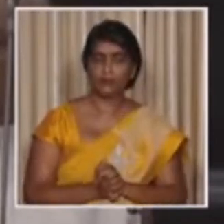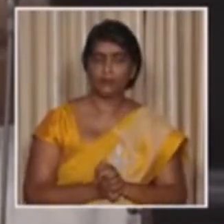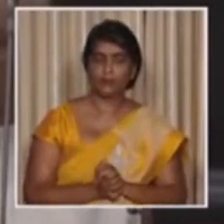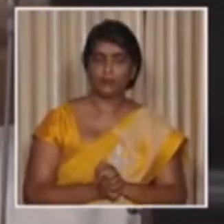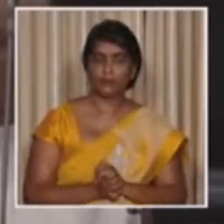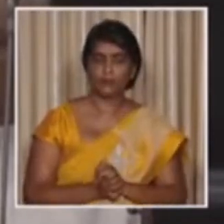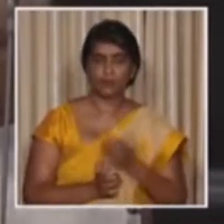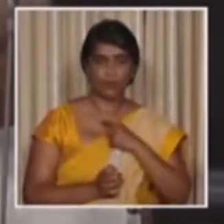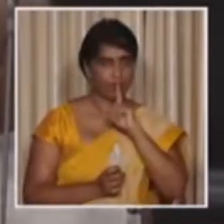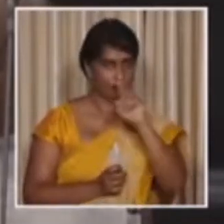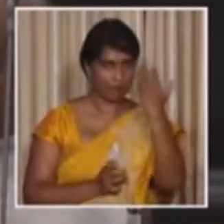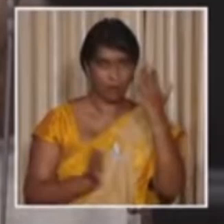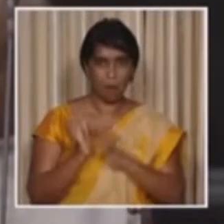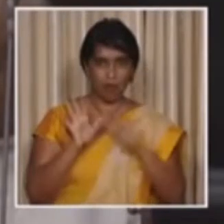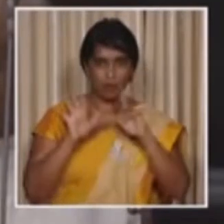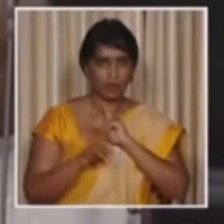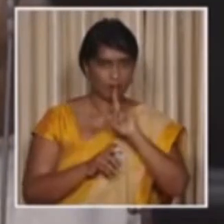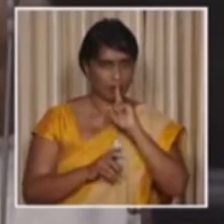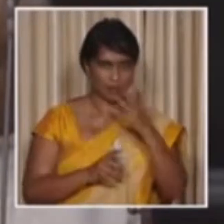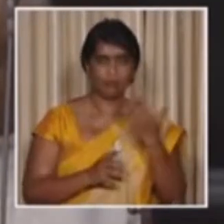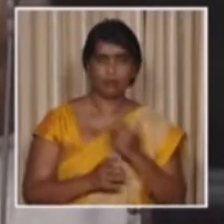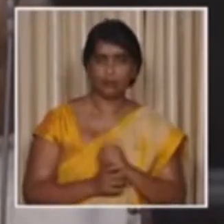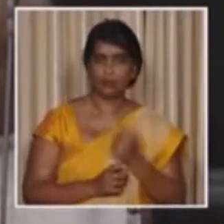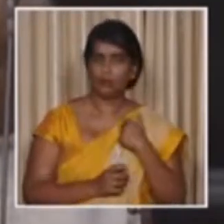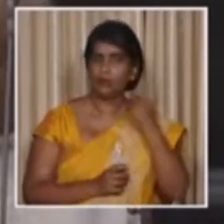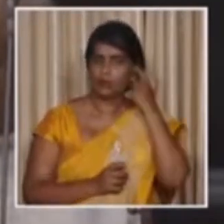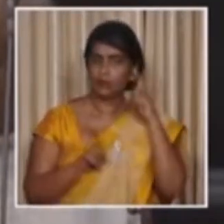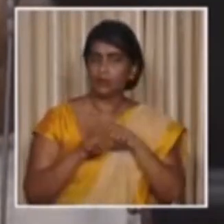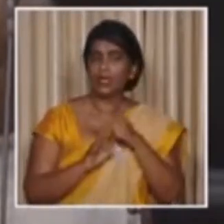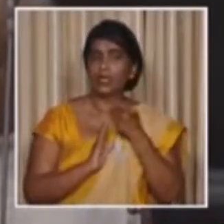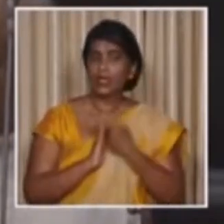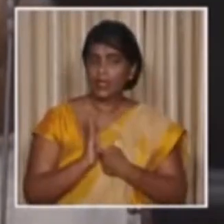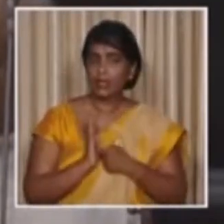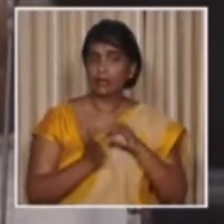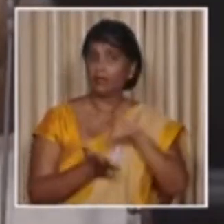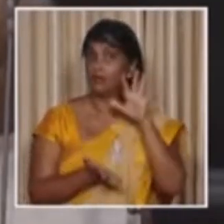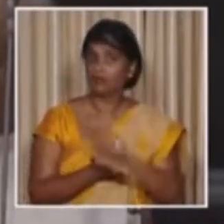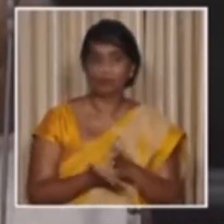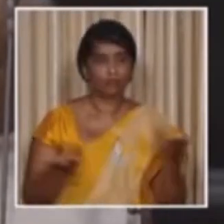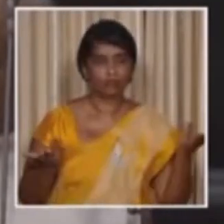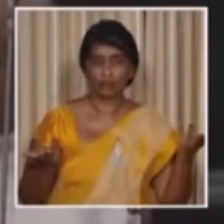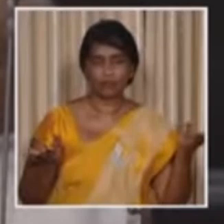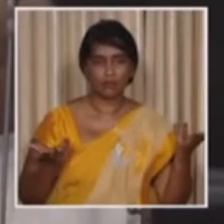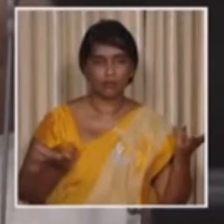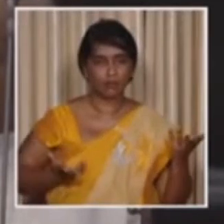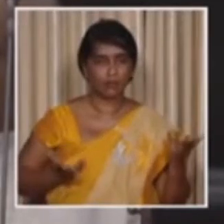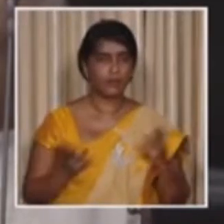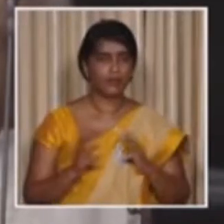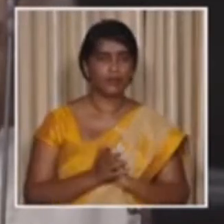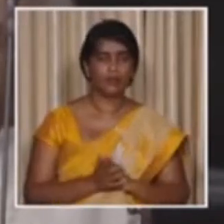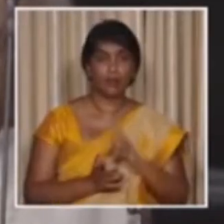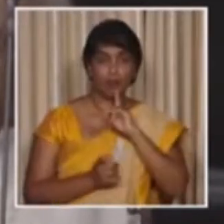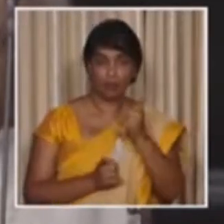ඒක මට කියන්න බෑ 9 ගැන මම දන්න හැටියට නීත්‍යානුකූල තීරණයක් නැහැ මේ